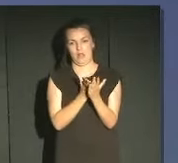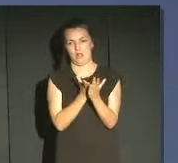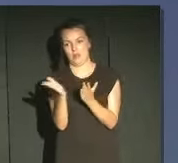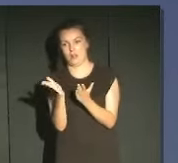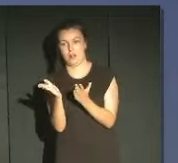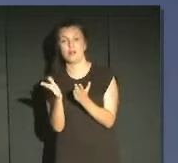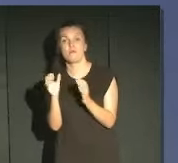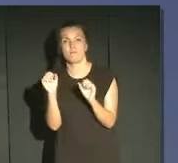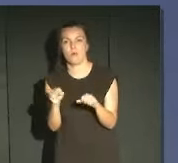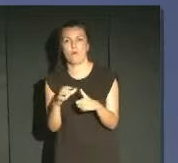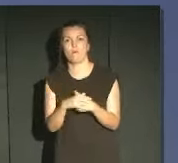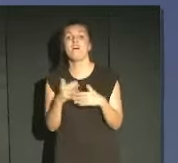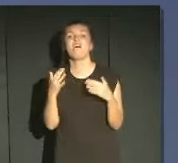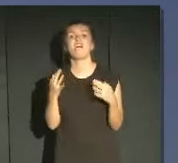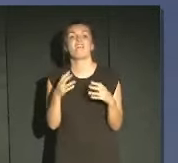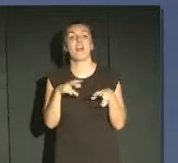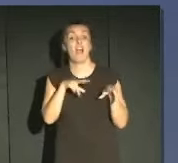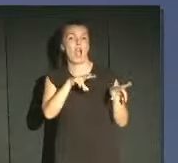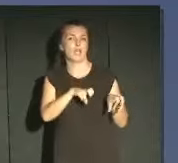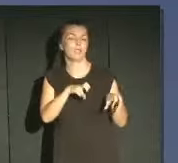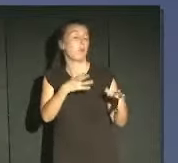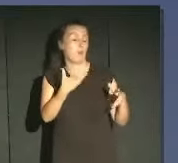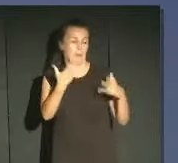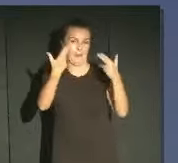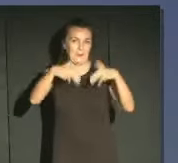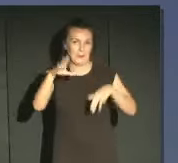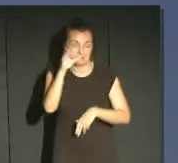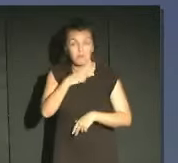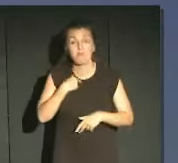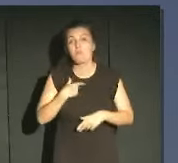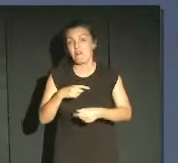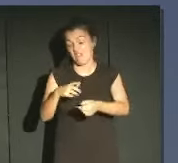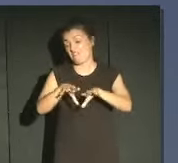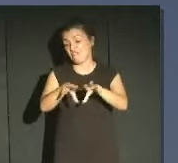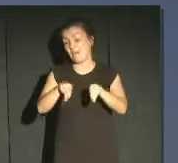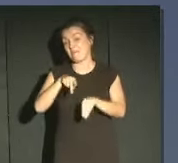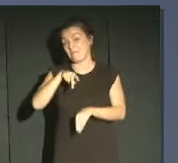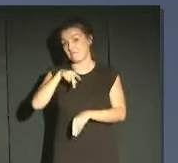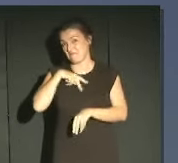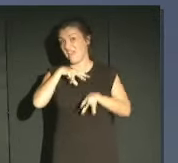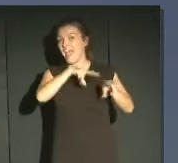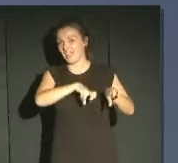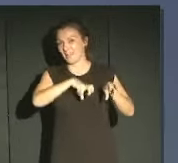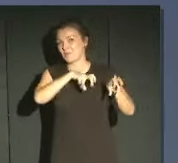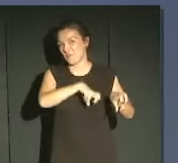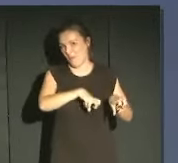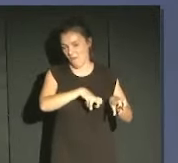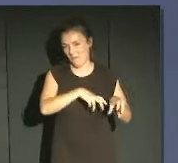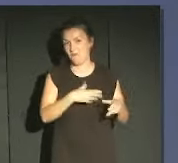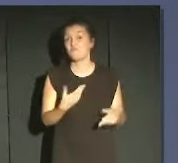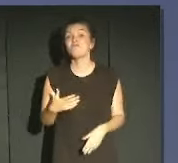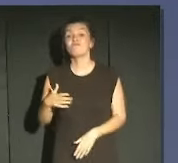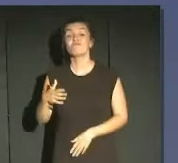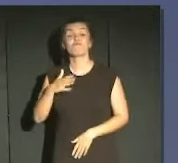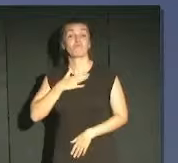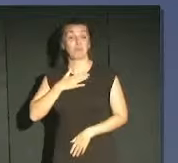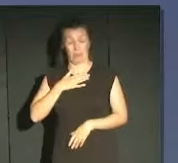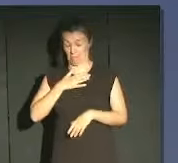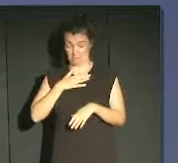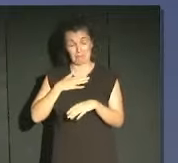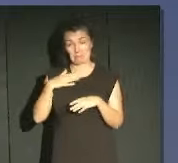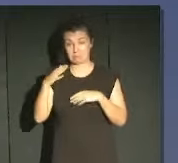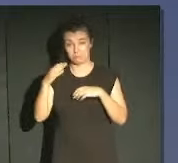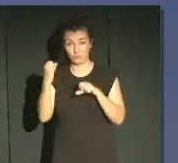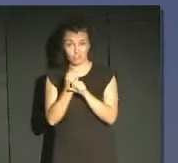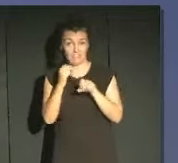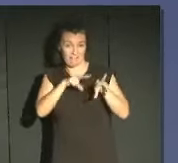matière agricole ce que j'ai oublié de le dire dans la présentation je suis issu d'une famille d'agriculteur moi-même je travaille dans le milieu agricole et c'est vraiment un secteur qui me